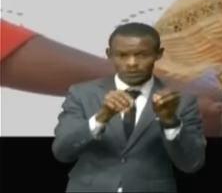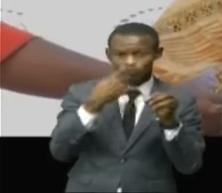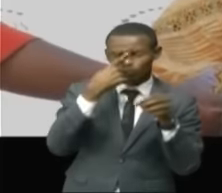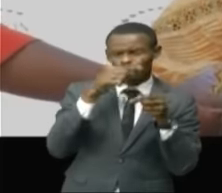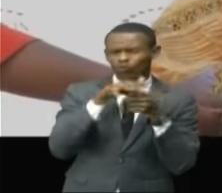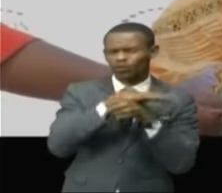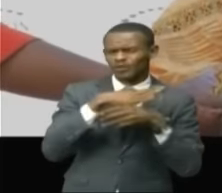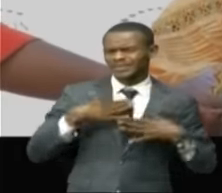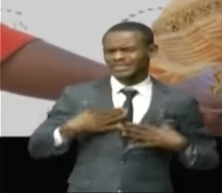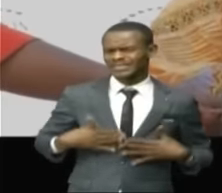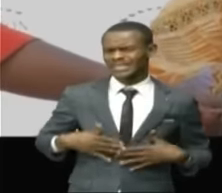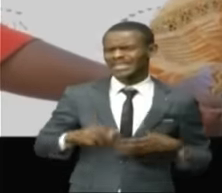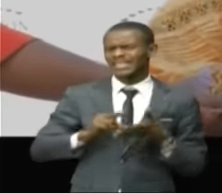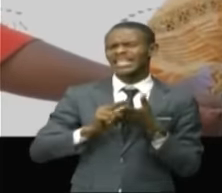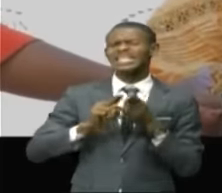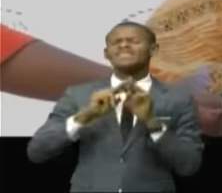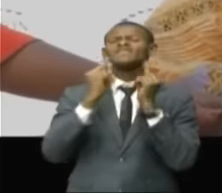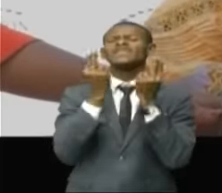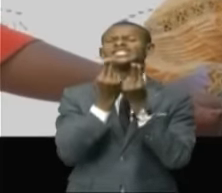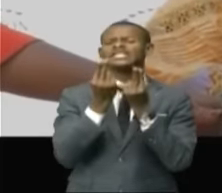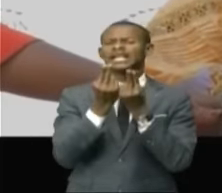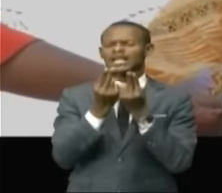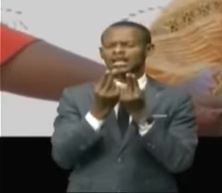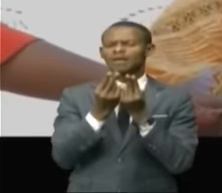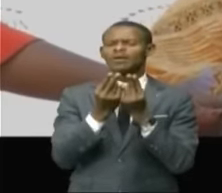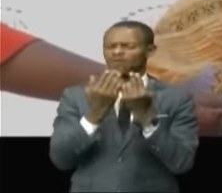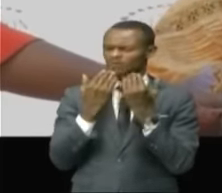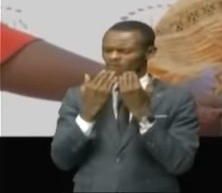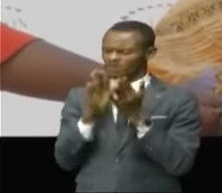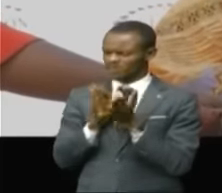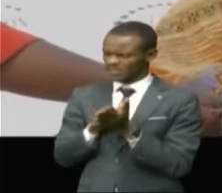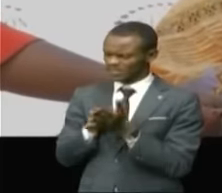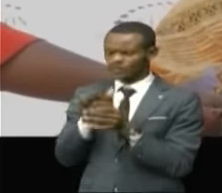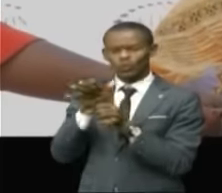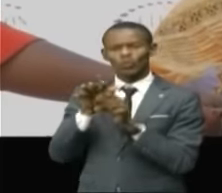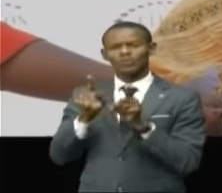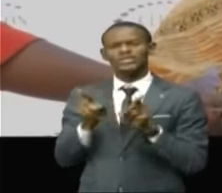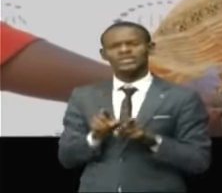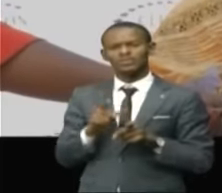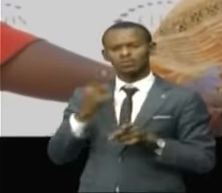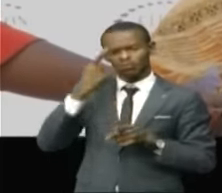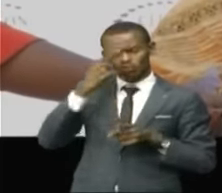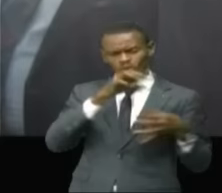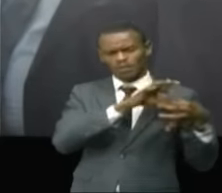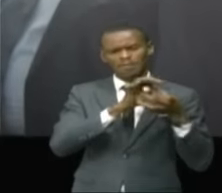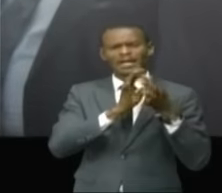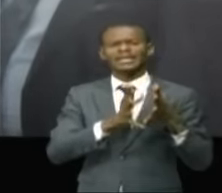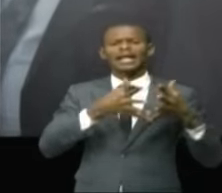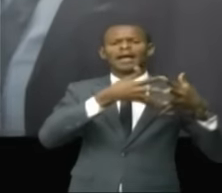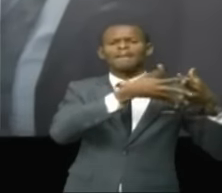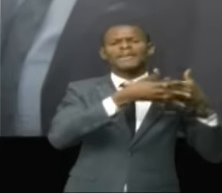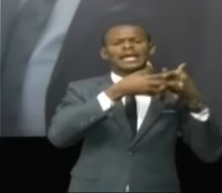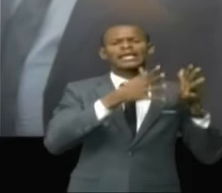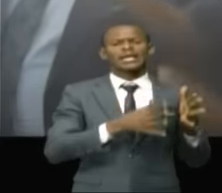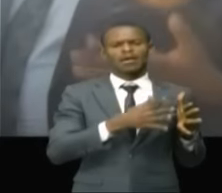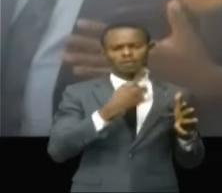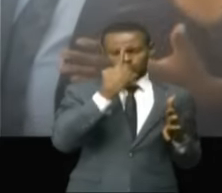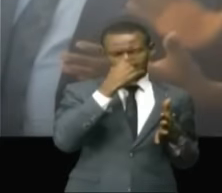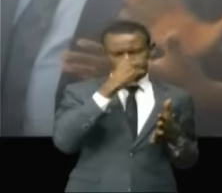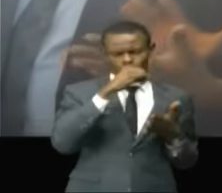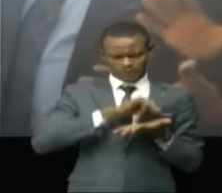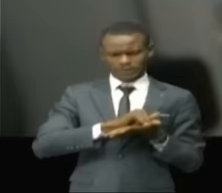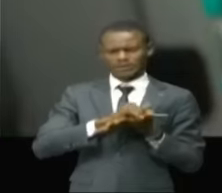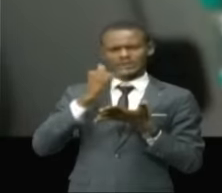Chai pour son appui technique et financier dans la construction de cette œuvre grandiose. Avant de couper les rubans